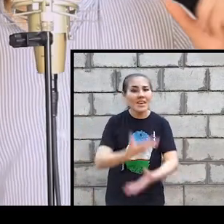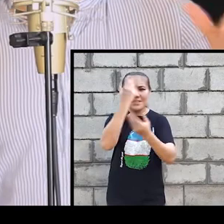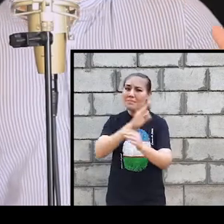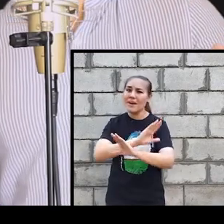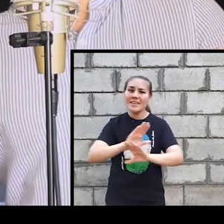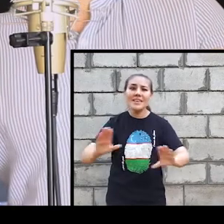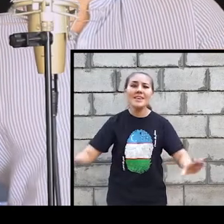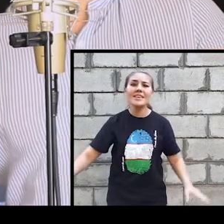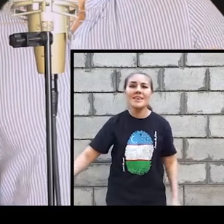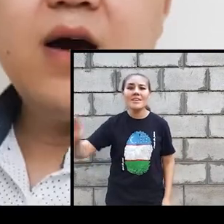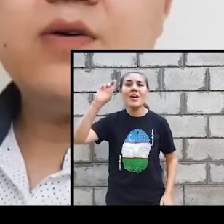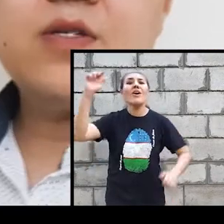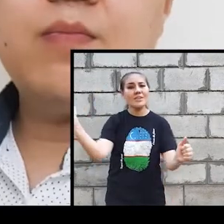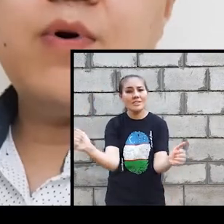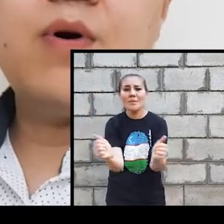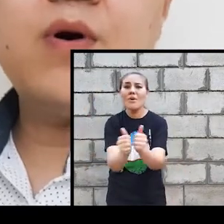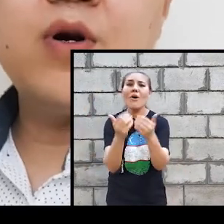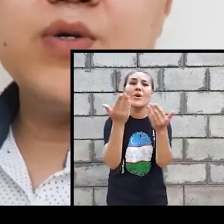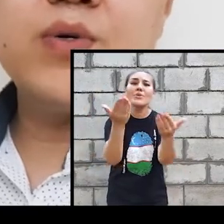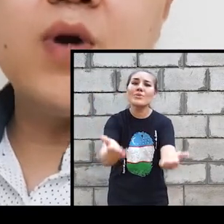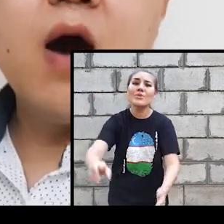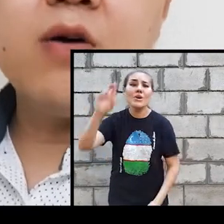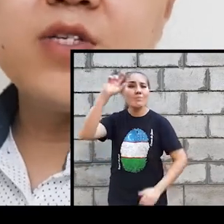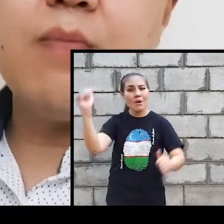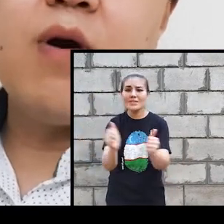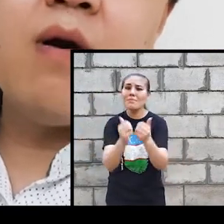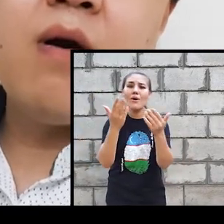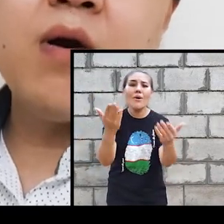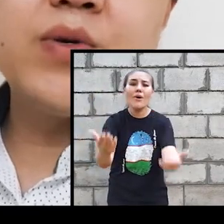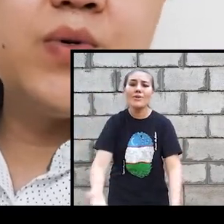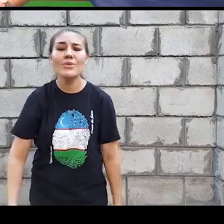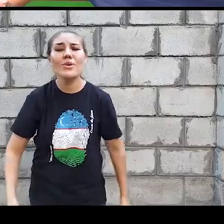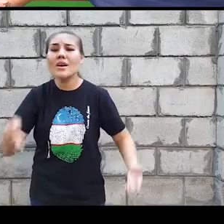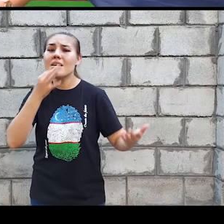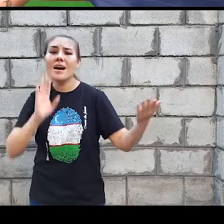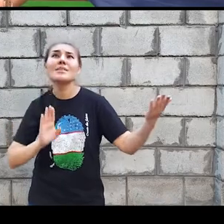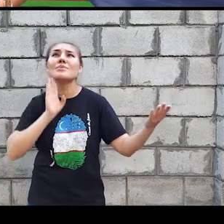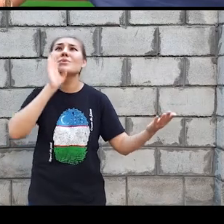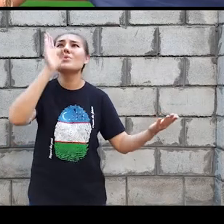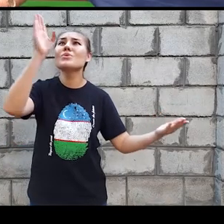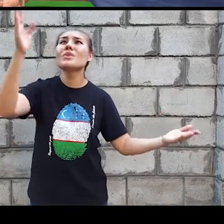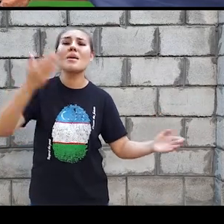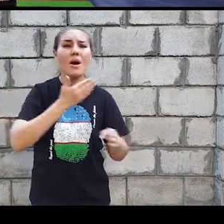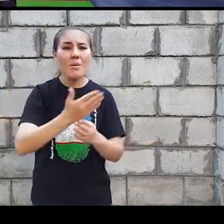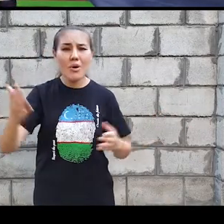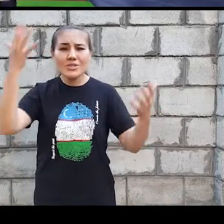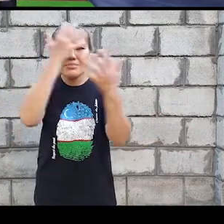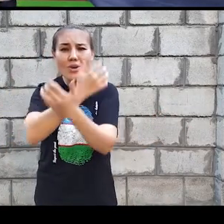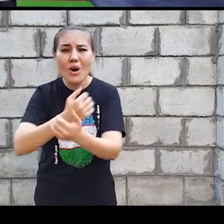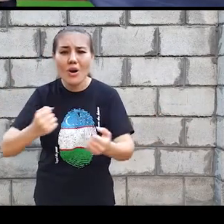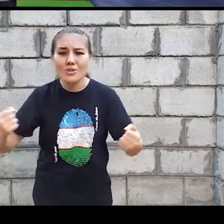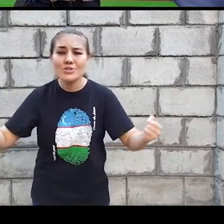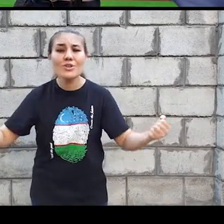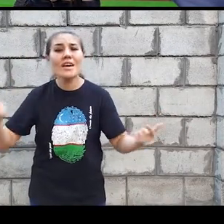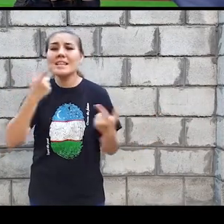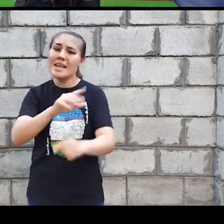не покинет. Он с тобою, Он с тобою. Ранним утром, поздней